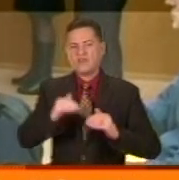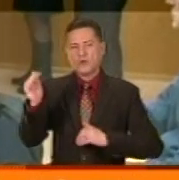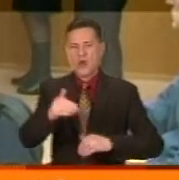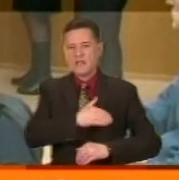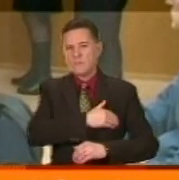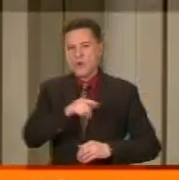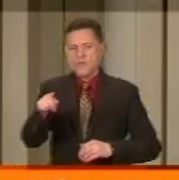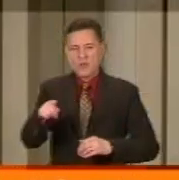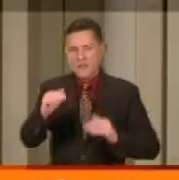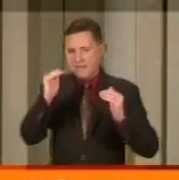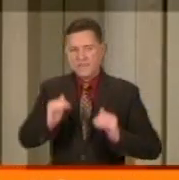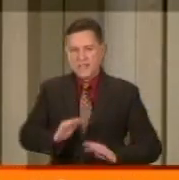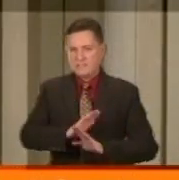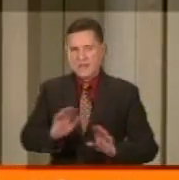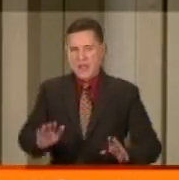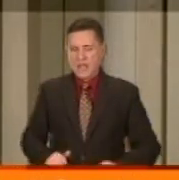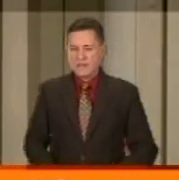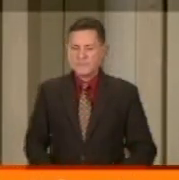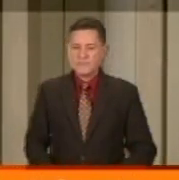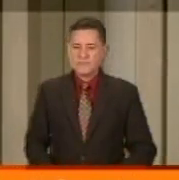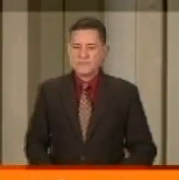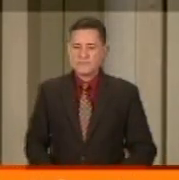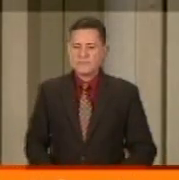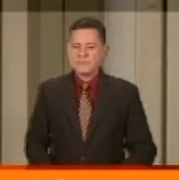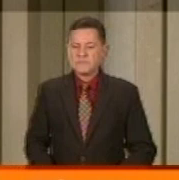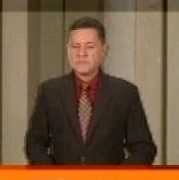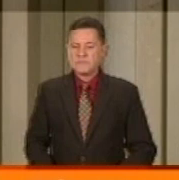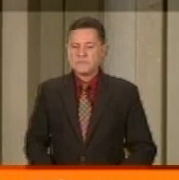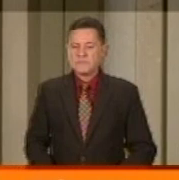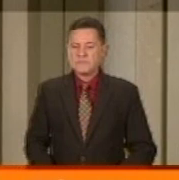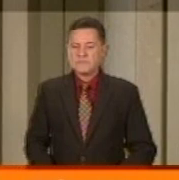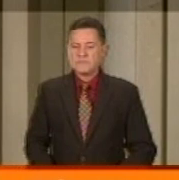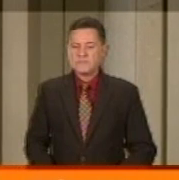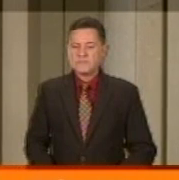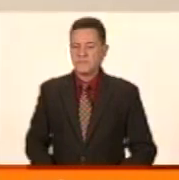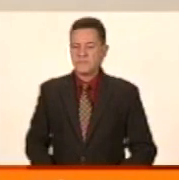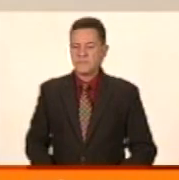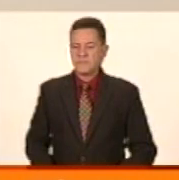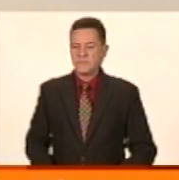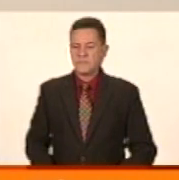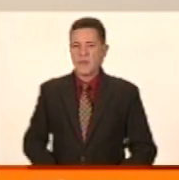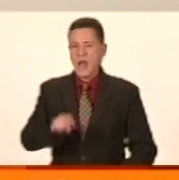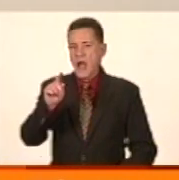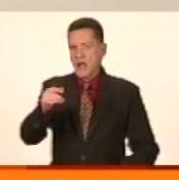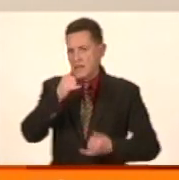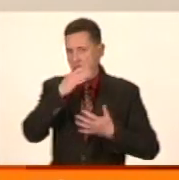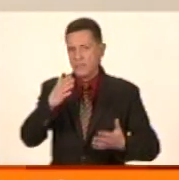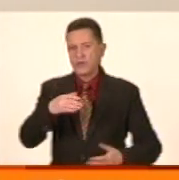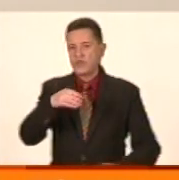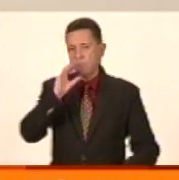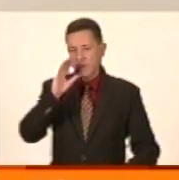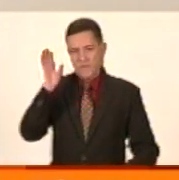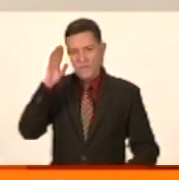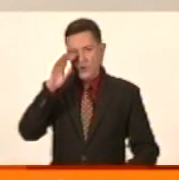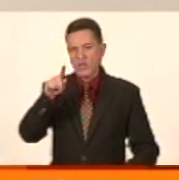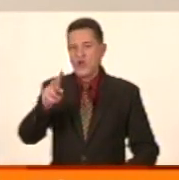вона не спадає. Я не виновний чоловік. Моєї вини здесь не доказано. Вона не може пити воду.